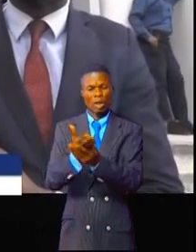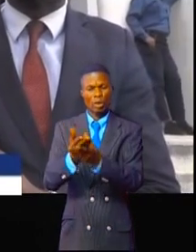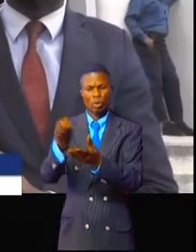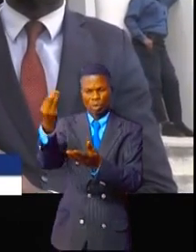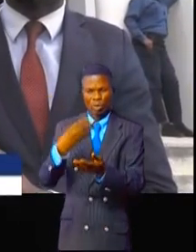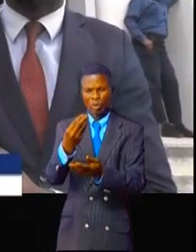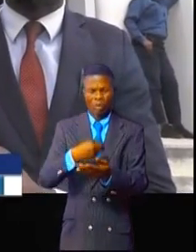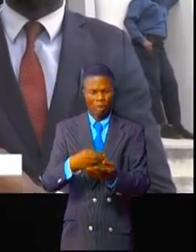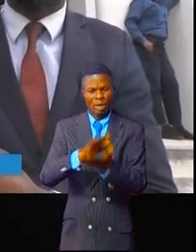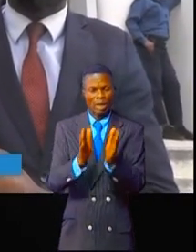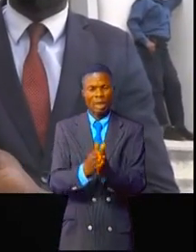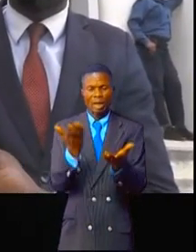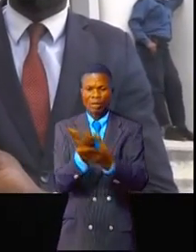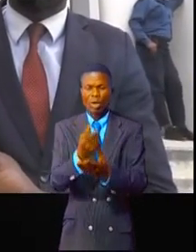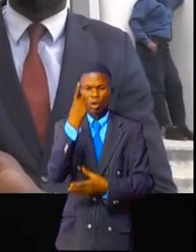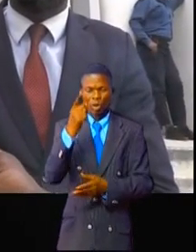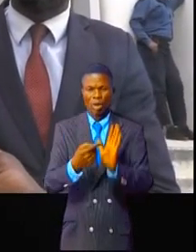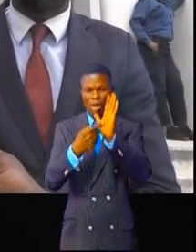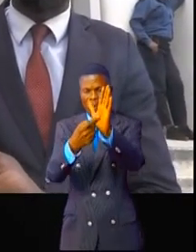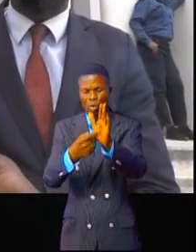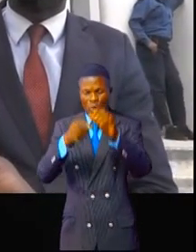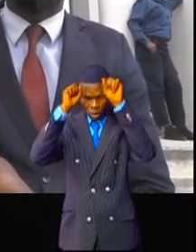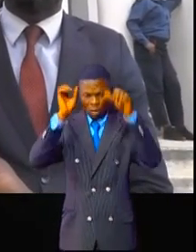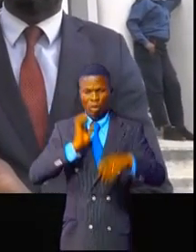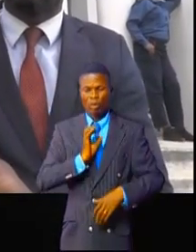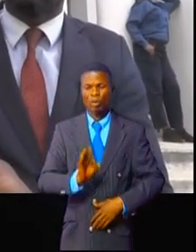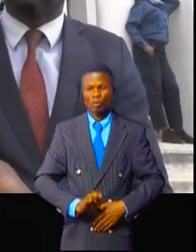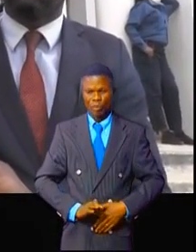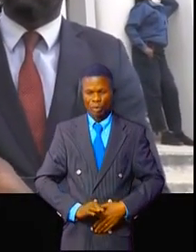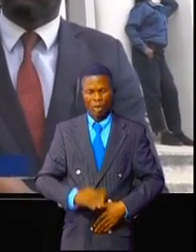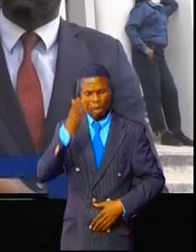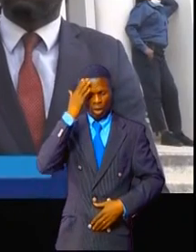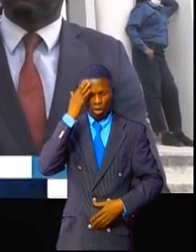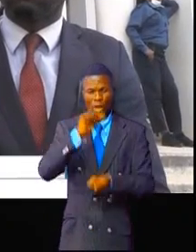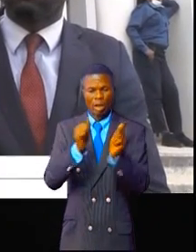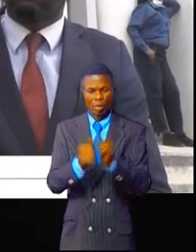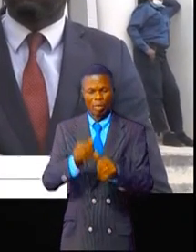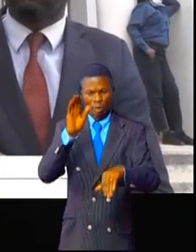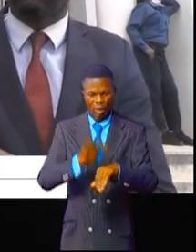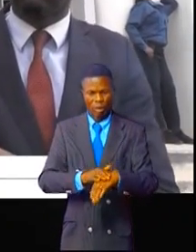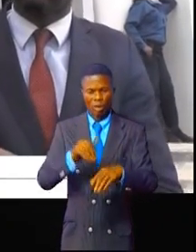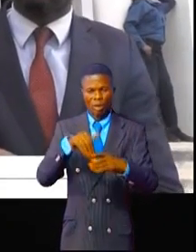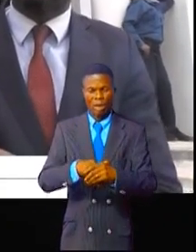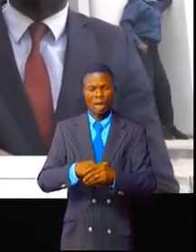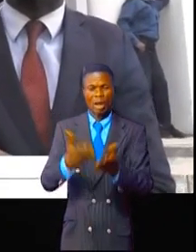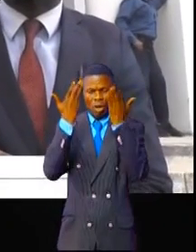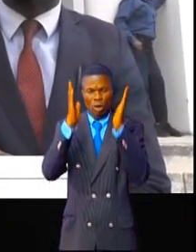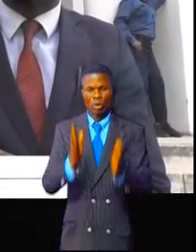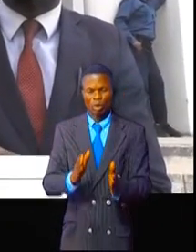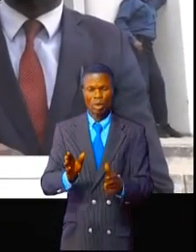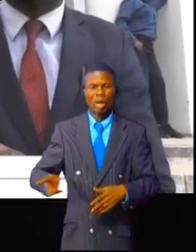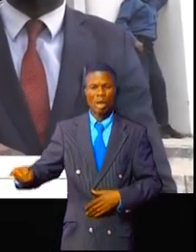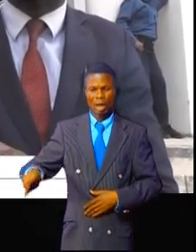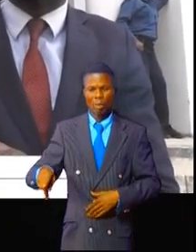seul moment pour présenter au chef de l'état que le soient au courant de difficultés des étudiants dans des